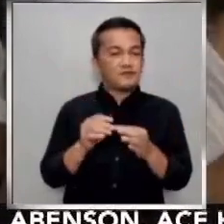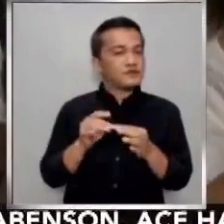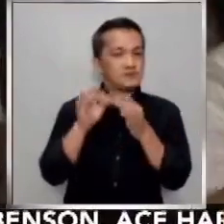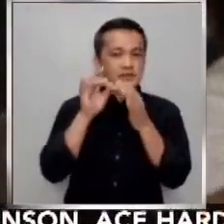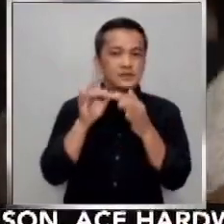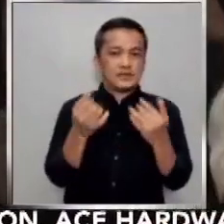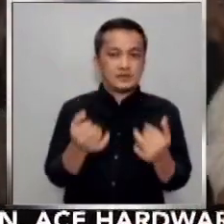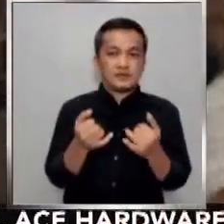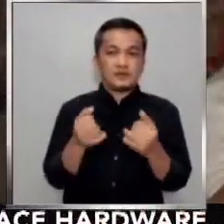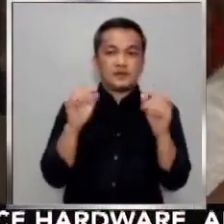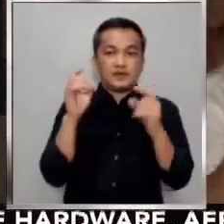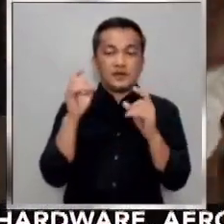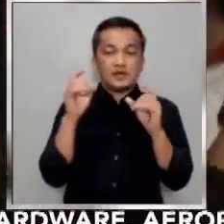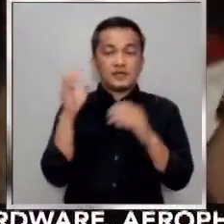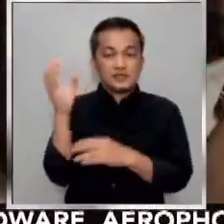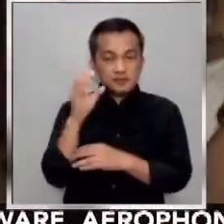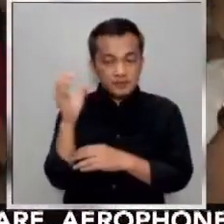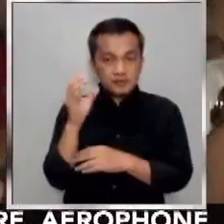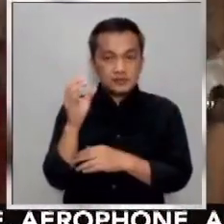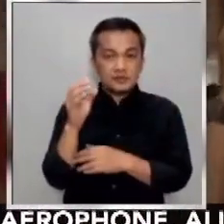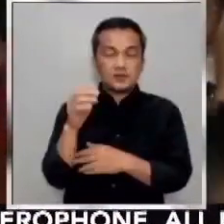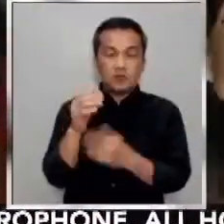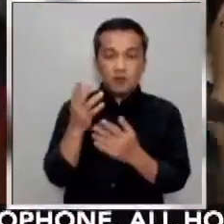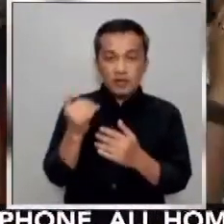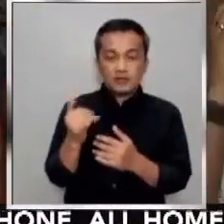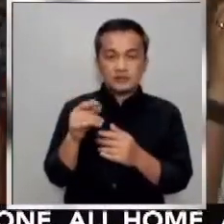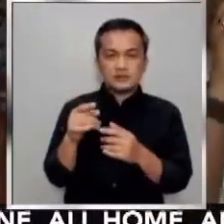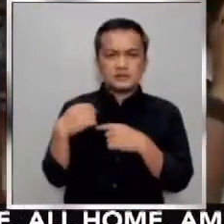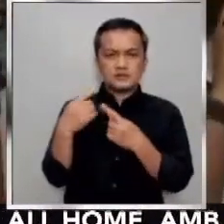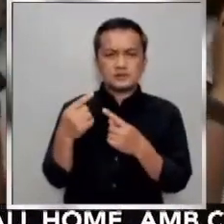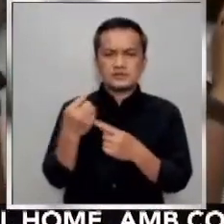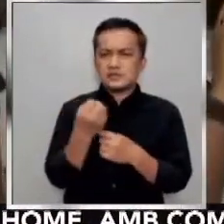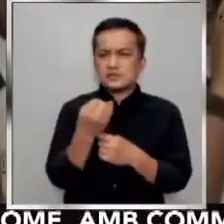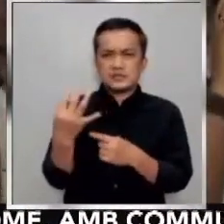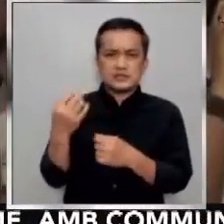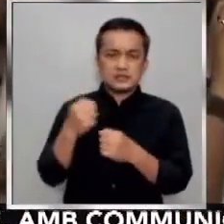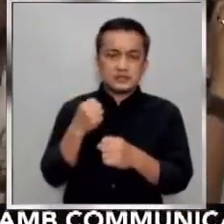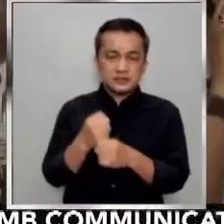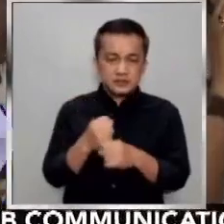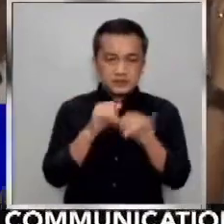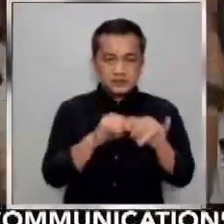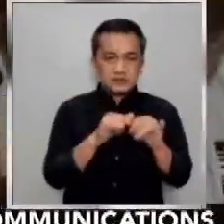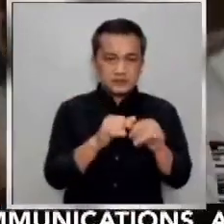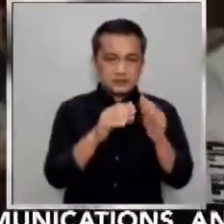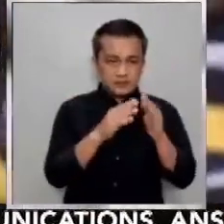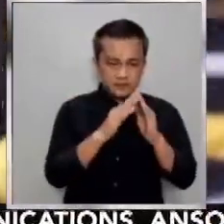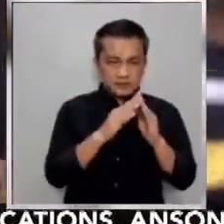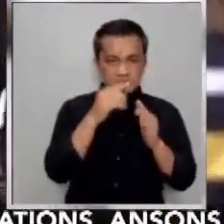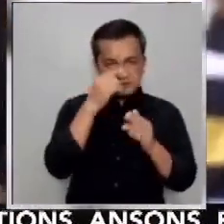Paskong ito sa parke matapos ang ilang taong pananatili sa bahay dahil sa pandemya.